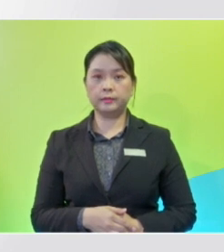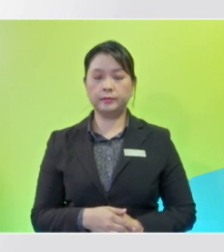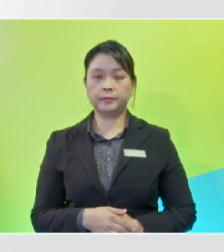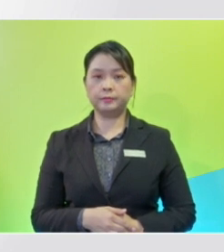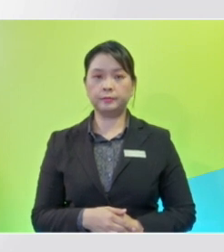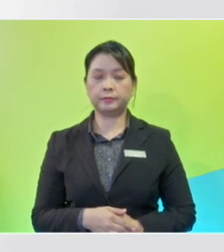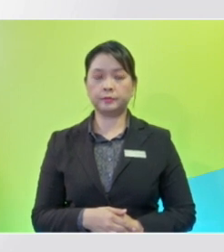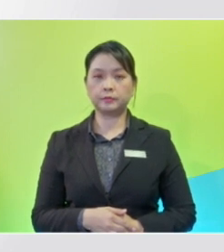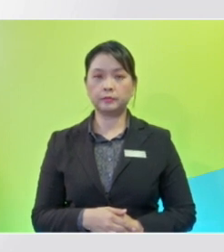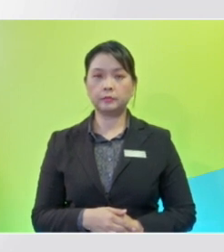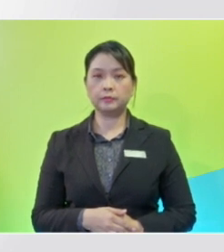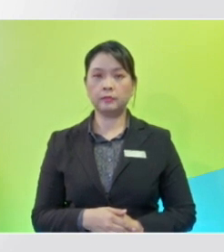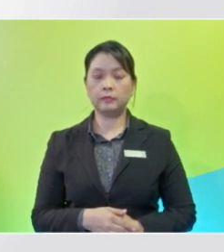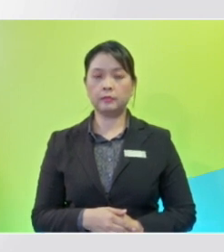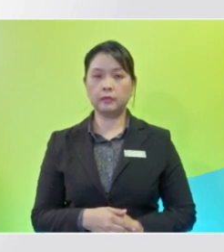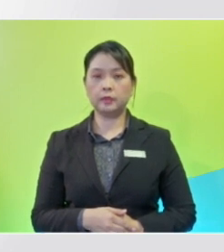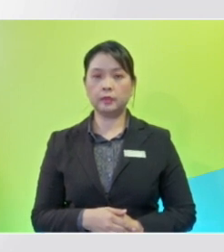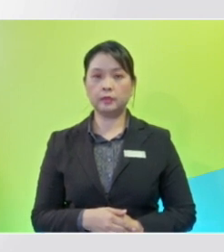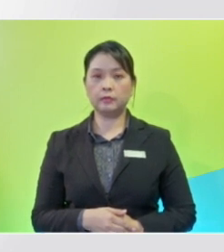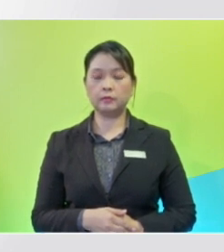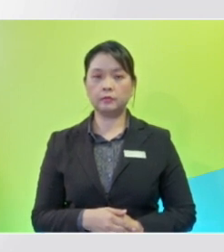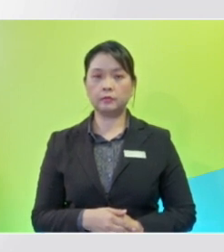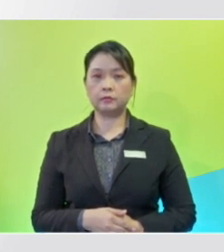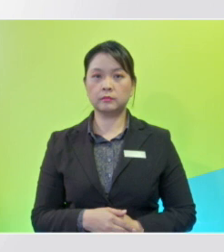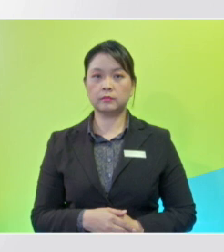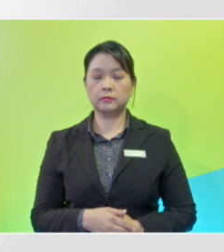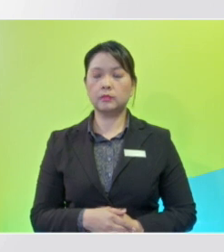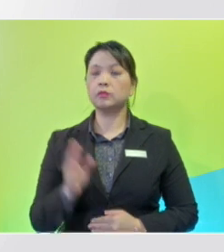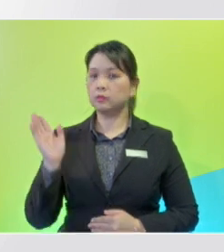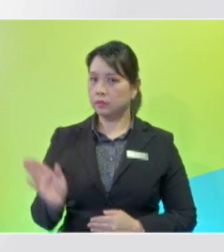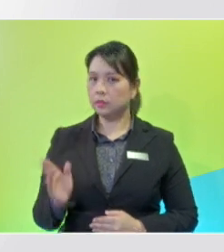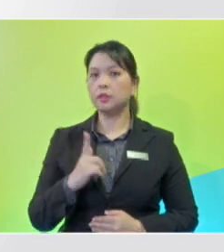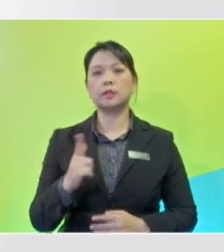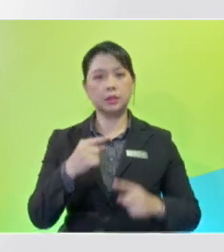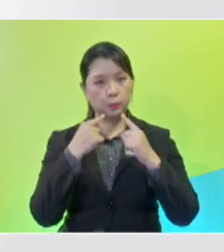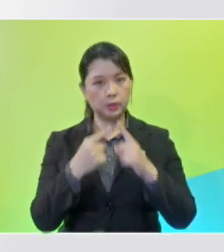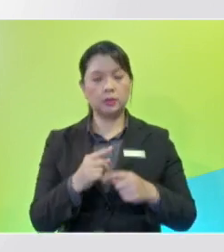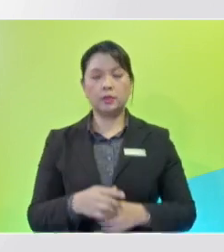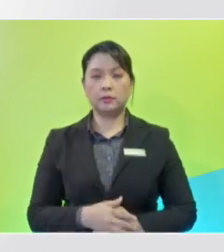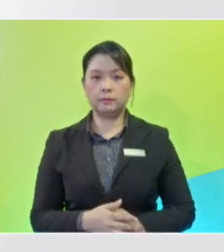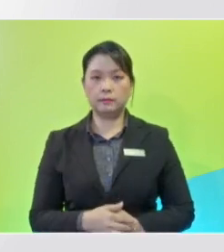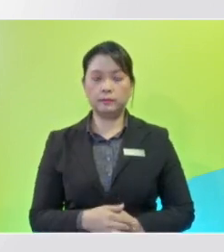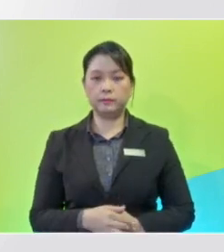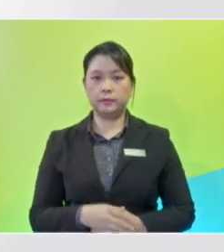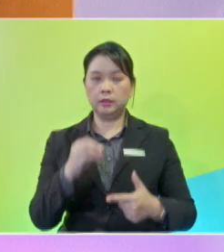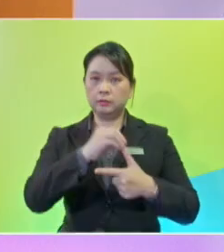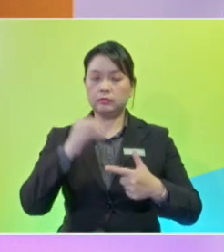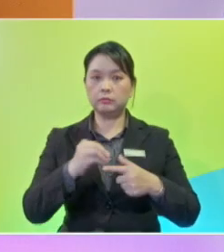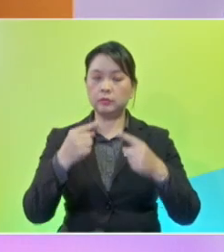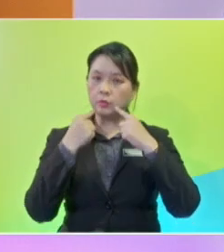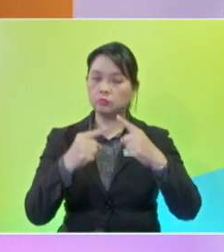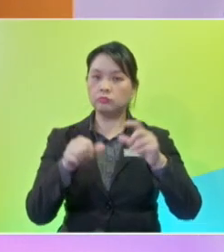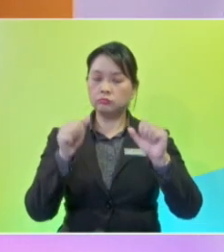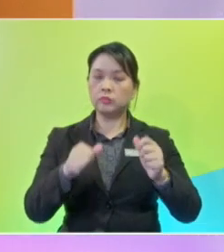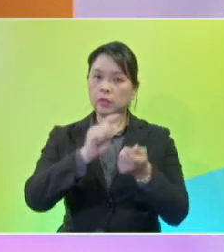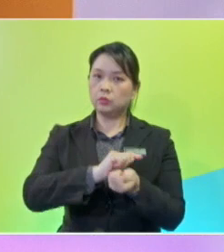2 maka ungkapkan ke dalam sebutan inilah jawabannya Oke so ataupun jawaban boleh ditukar ataupun